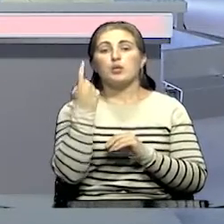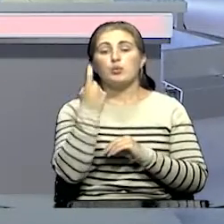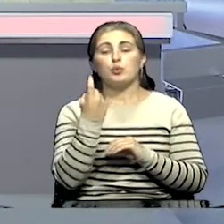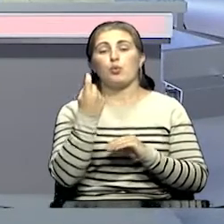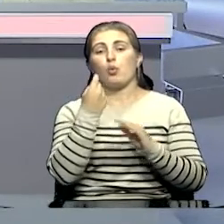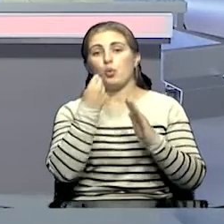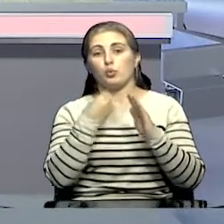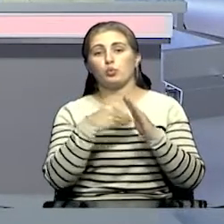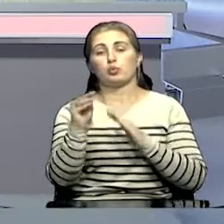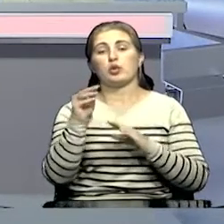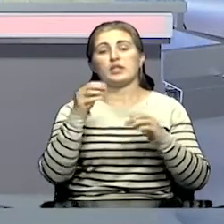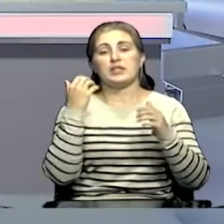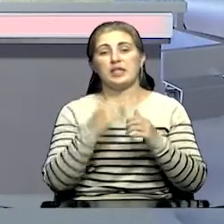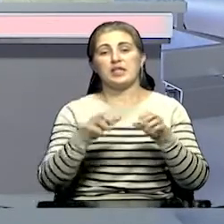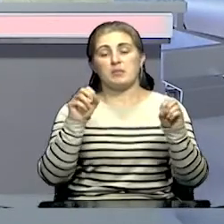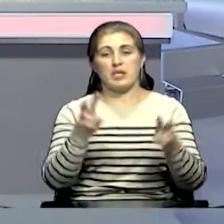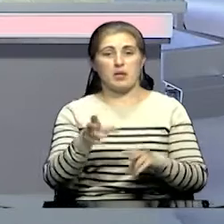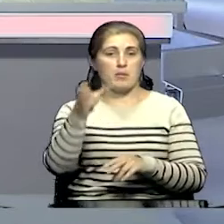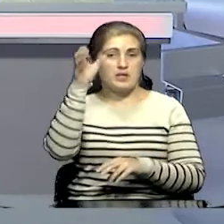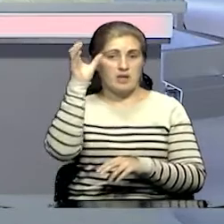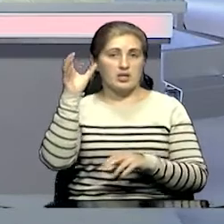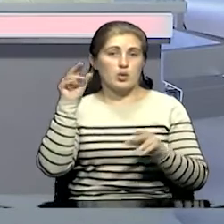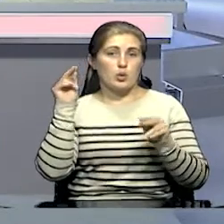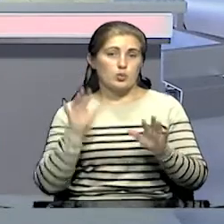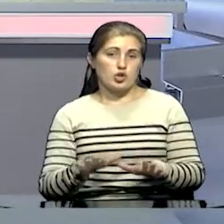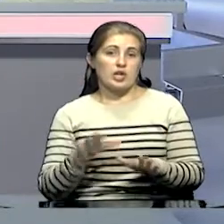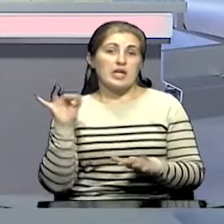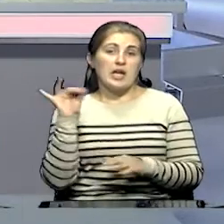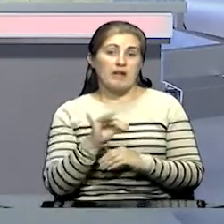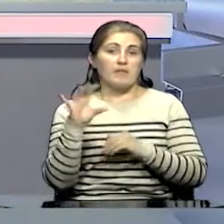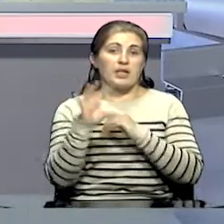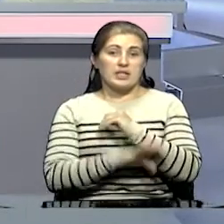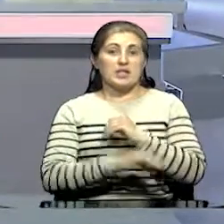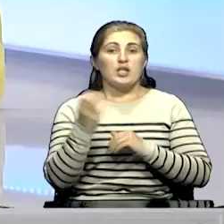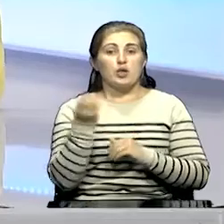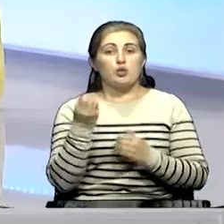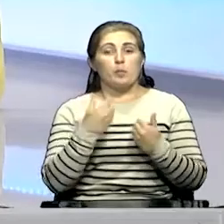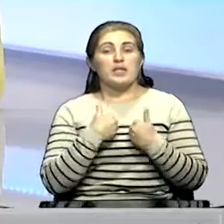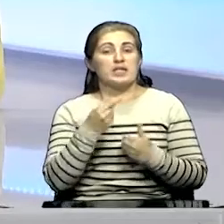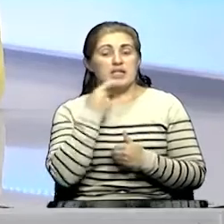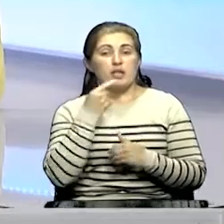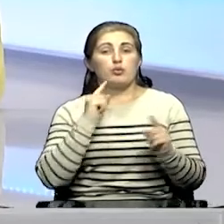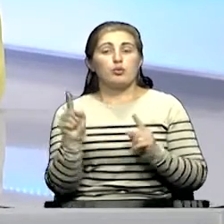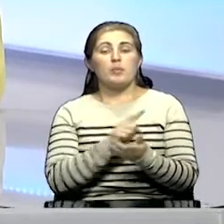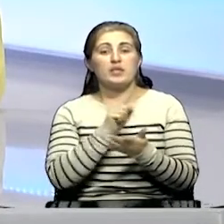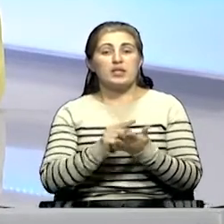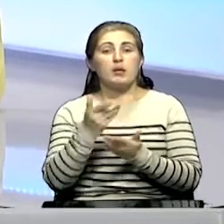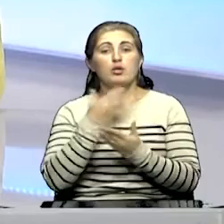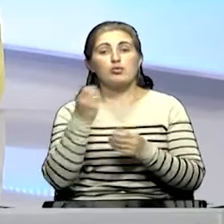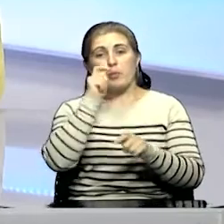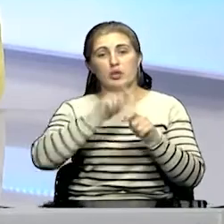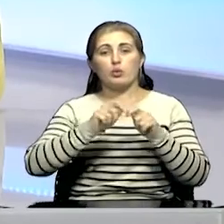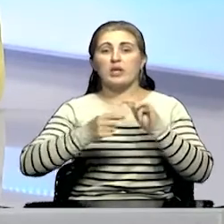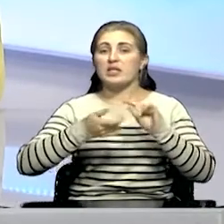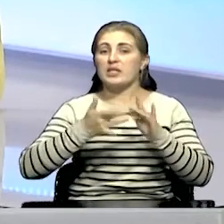средних специальных образовательных учреждений ну и в конце еще еще не сказали что обязательно еще мониторят сайт и